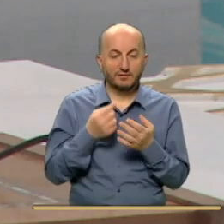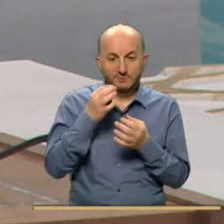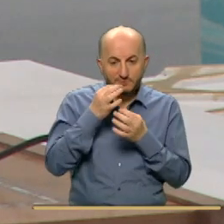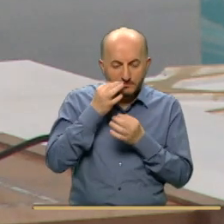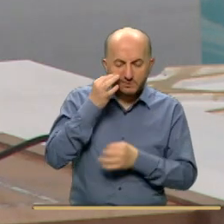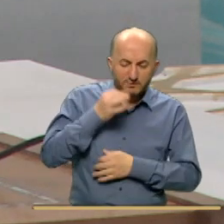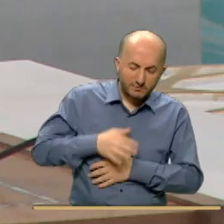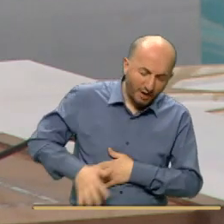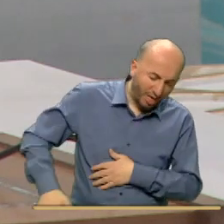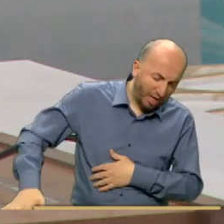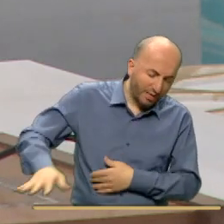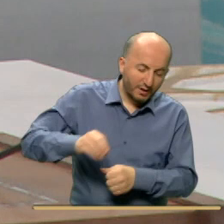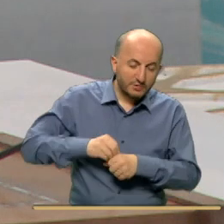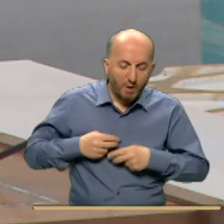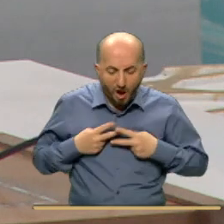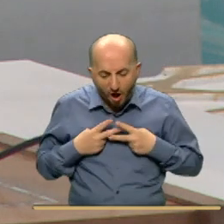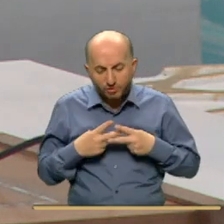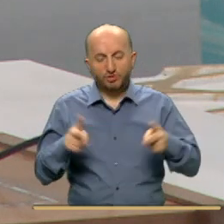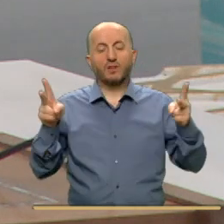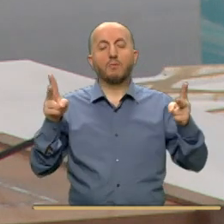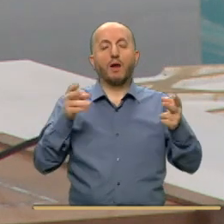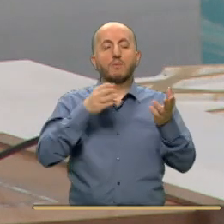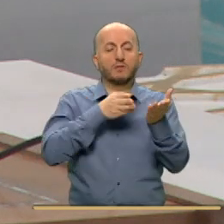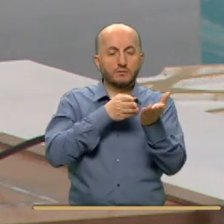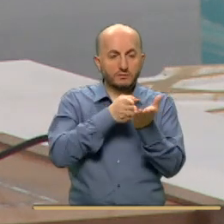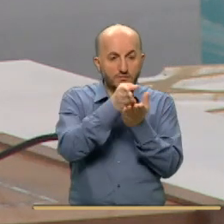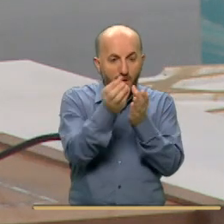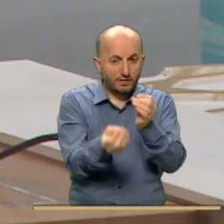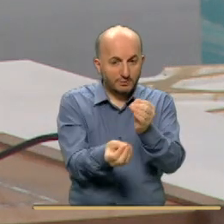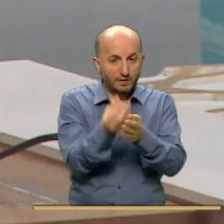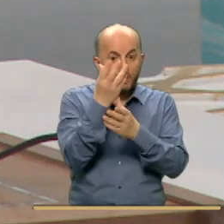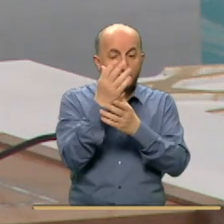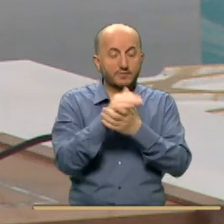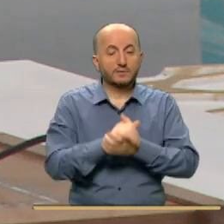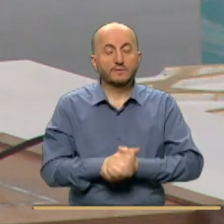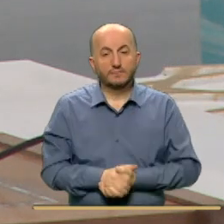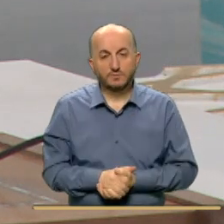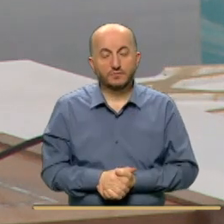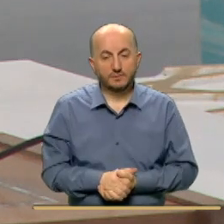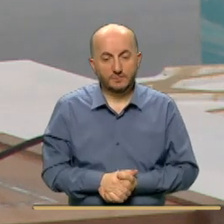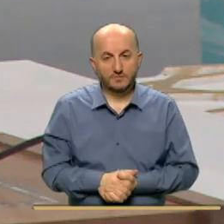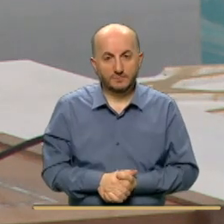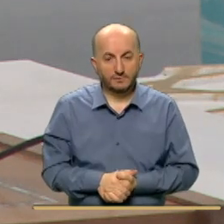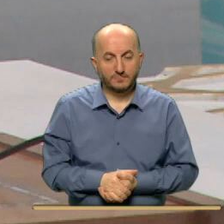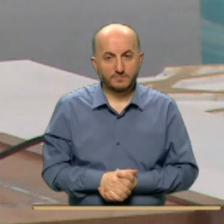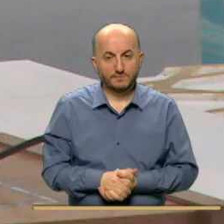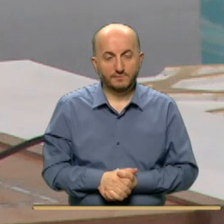insanlık için bir açıklama, bir hidayet kaynağı ve mev'izatun